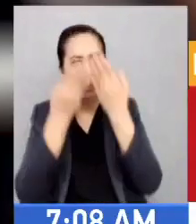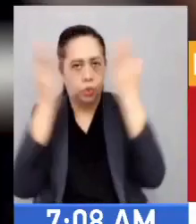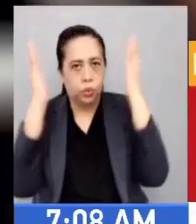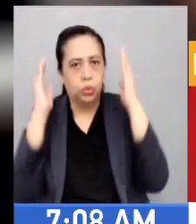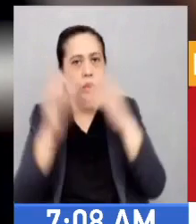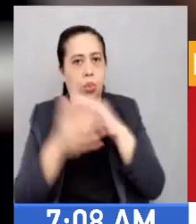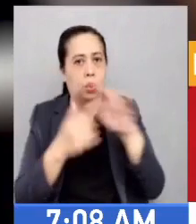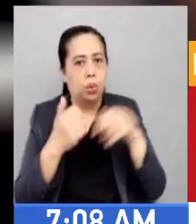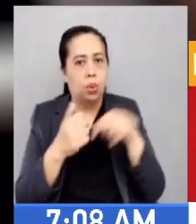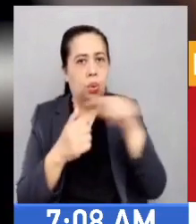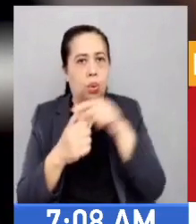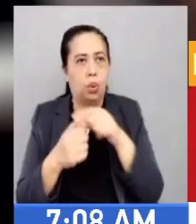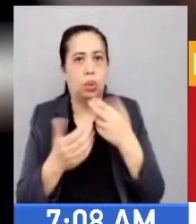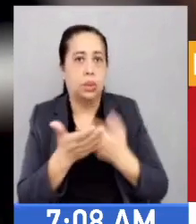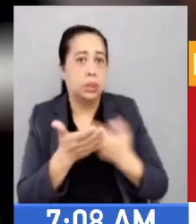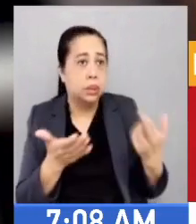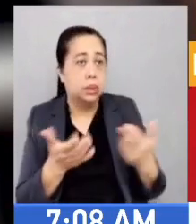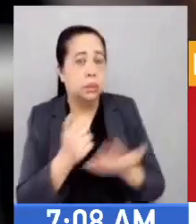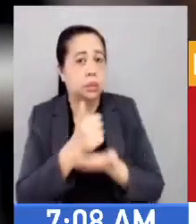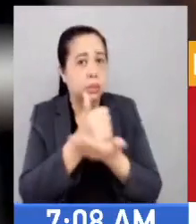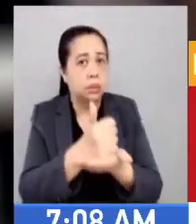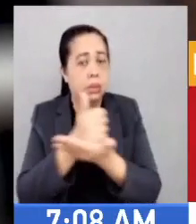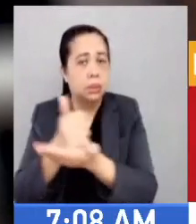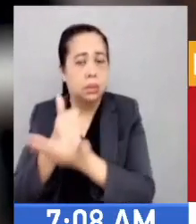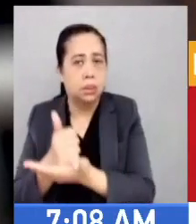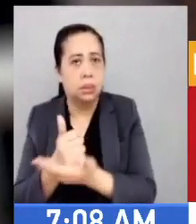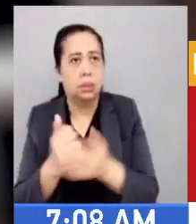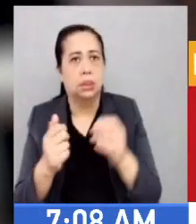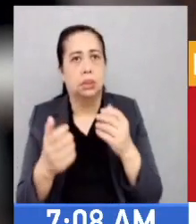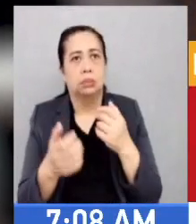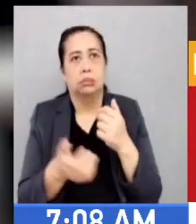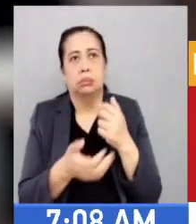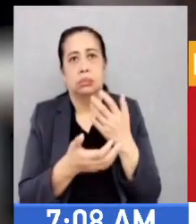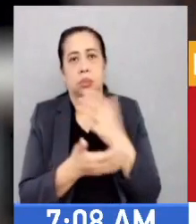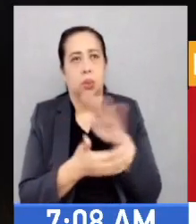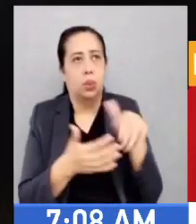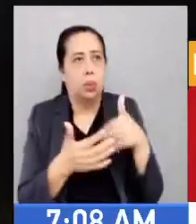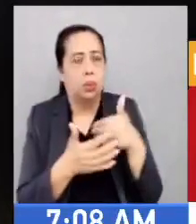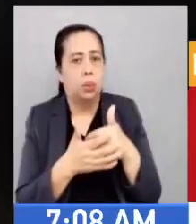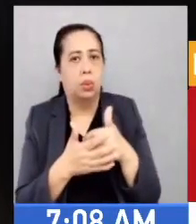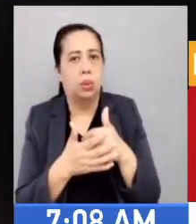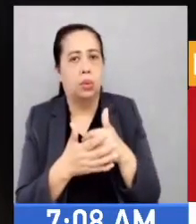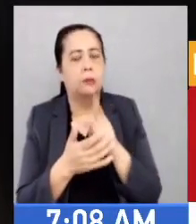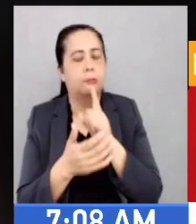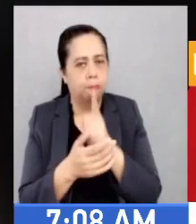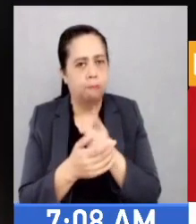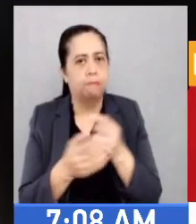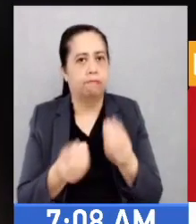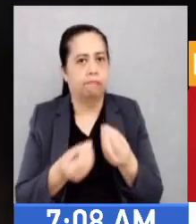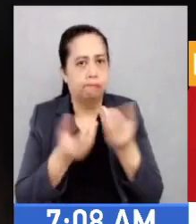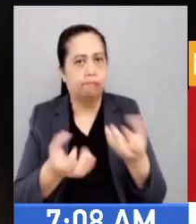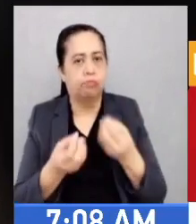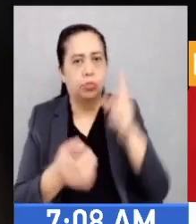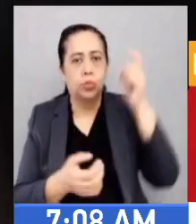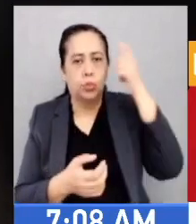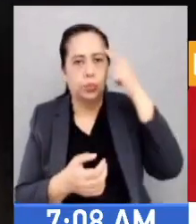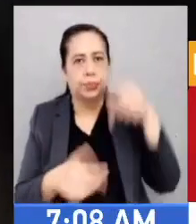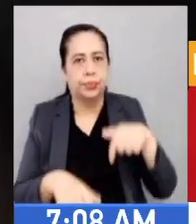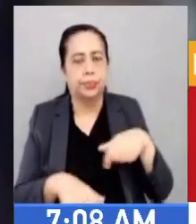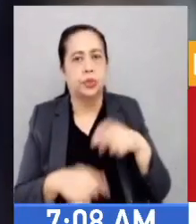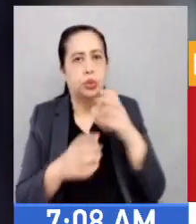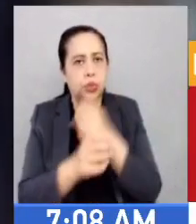pwedeng ma-utilize sa rescue ay binaba po talaga ng provincial government para po ma-rescue,